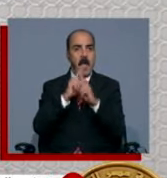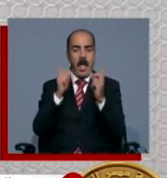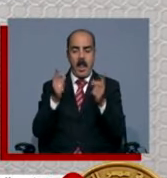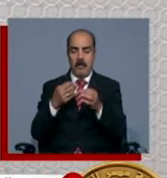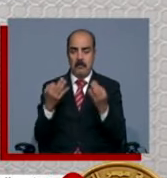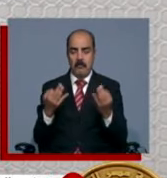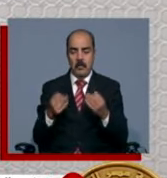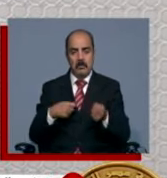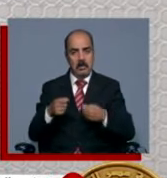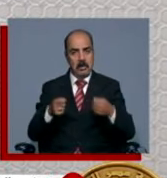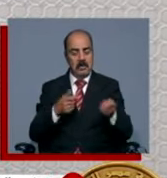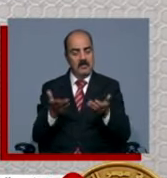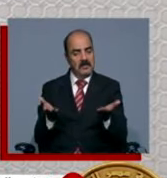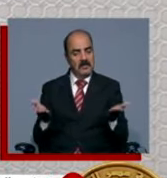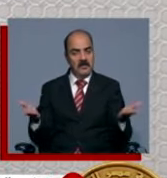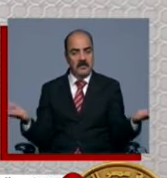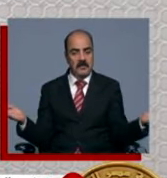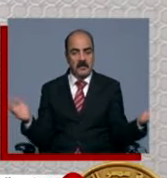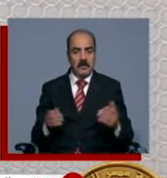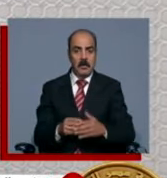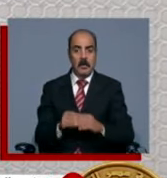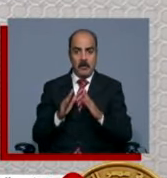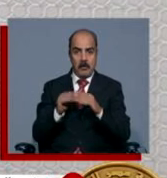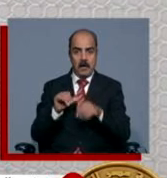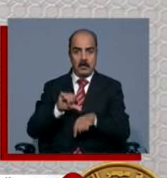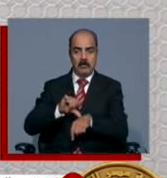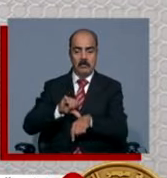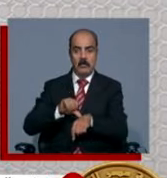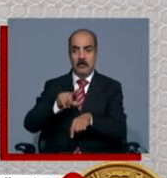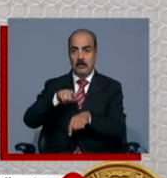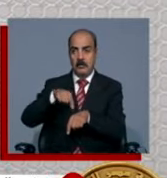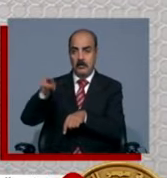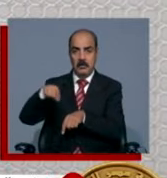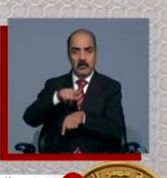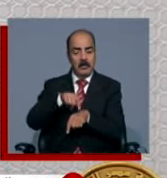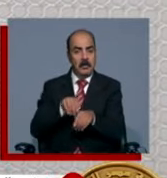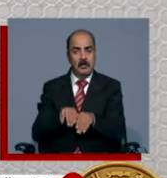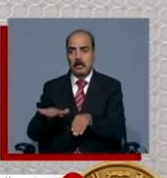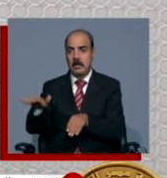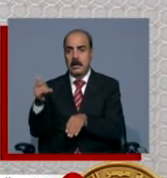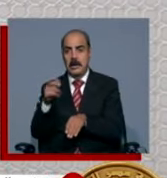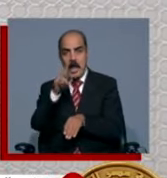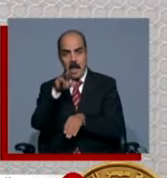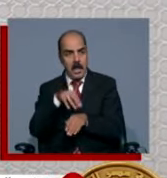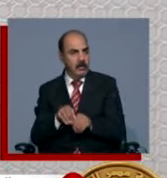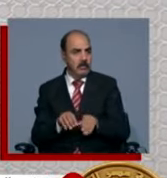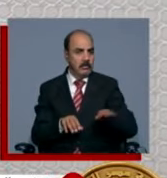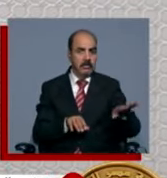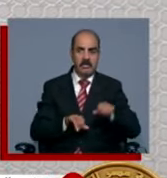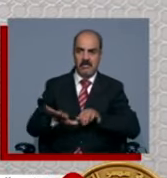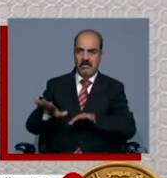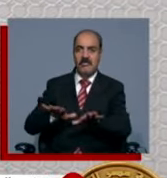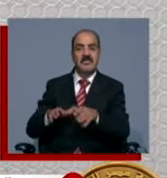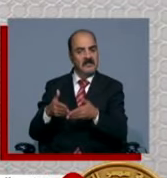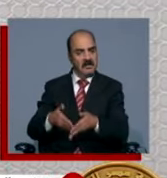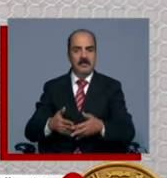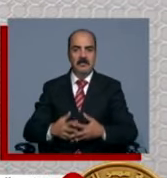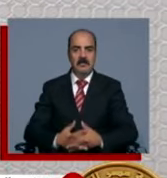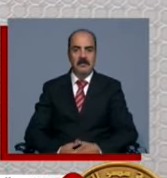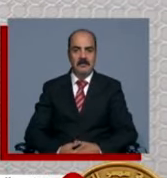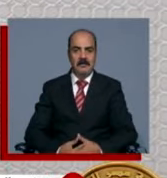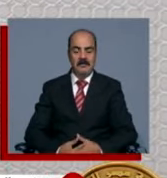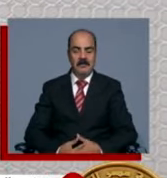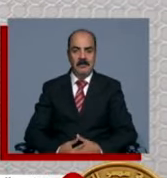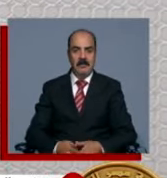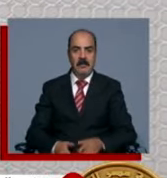الإقليمية التي تجعل مصر المسار الأفضل للنفاذ إلى الأسواق الواعدة،